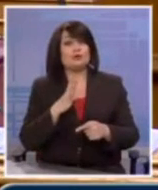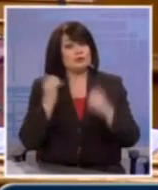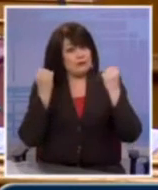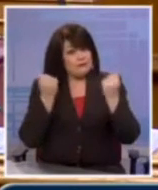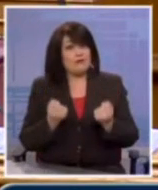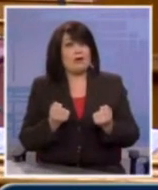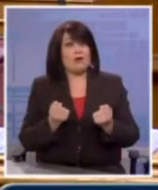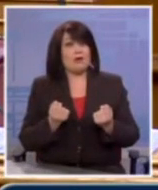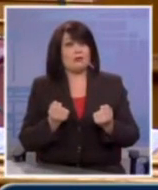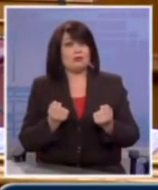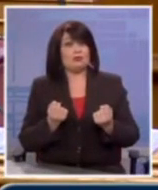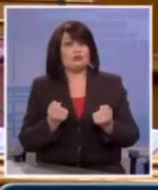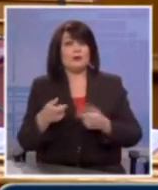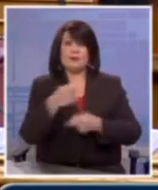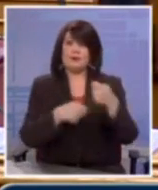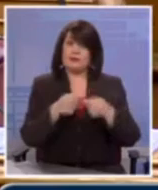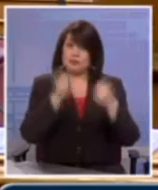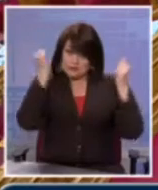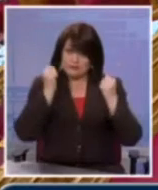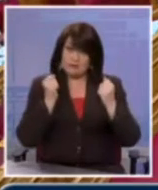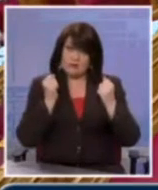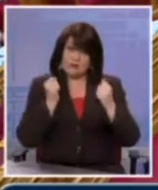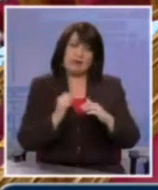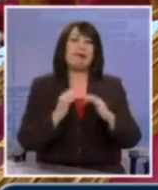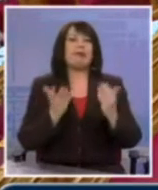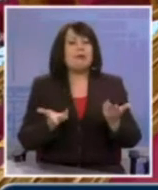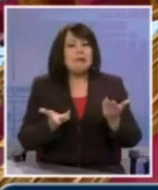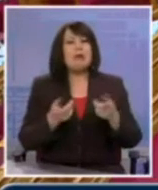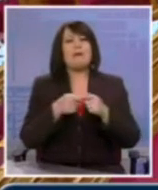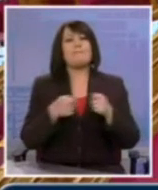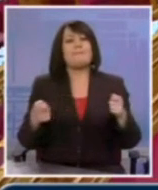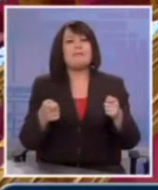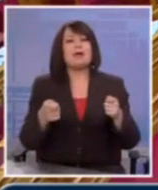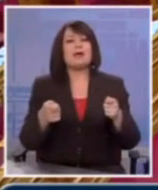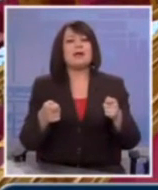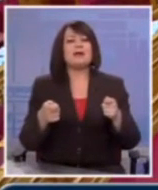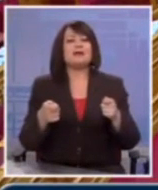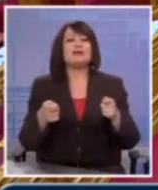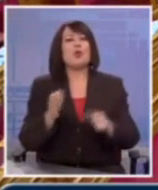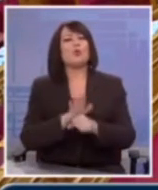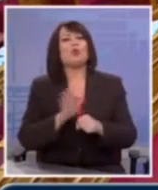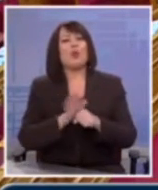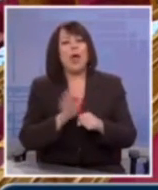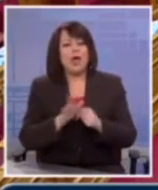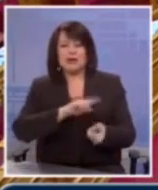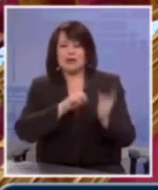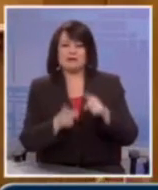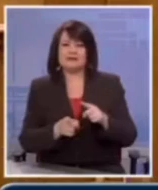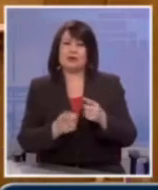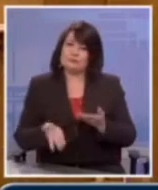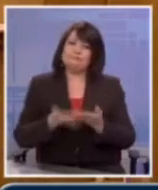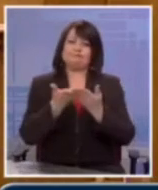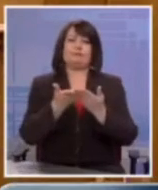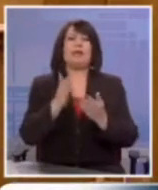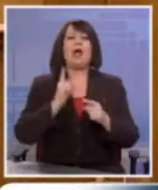βάρος της επιχειρηματικότητας ή είναι ένα μέτρο έστω εξ αντιδιαστολής υπέρ των λαϊκών